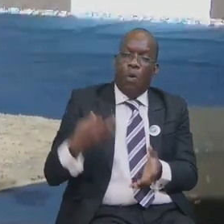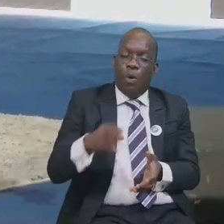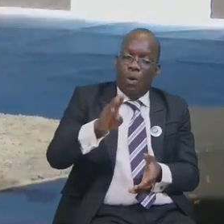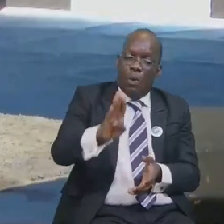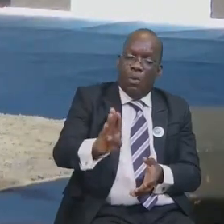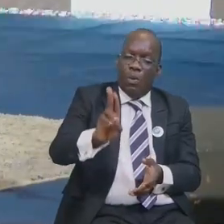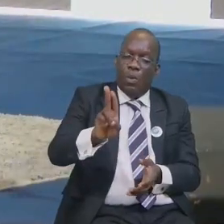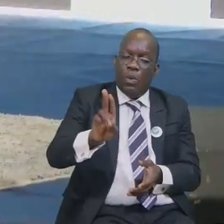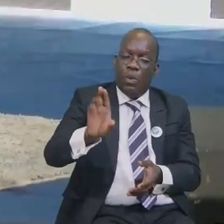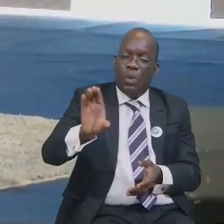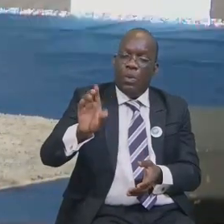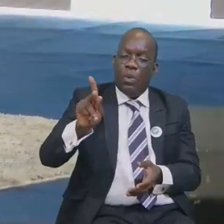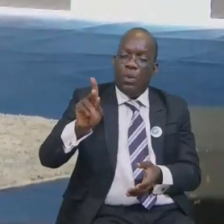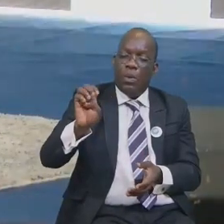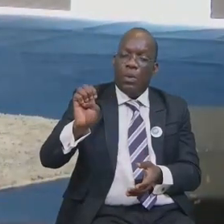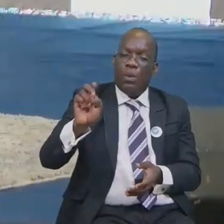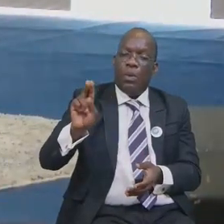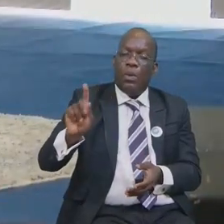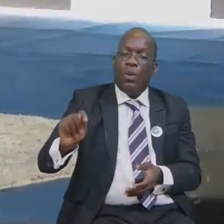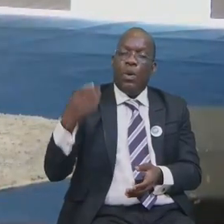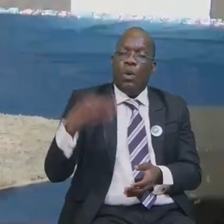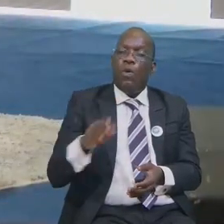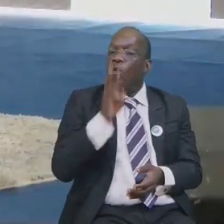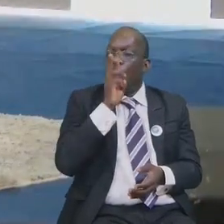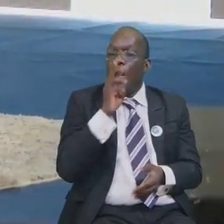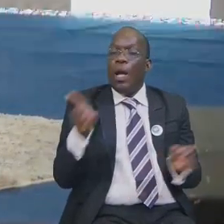vases, comme les 12 tribus d'Israël.